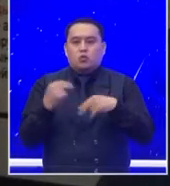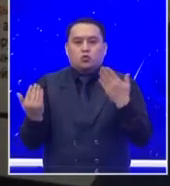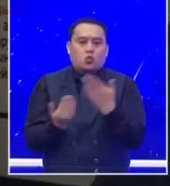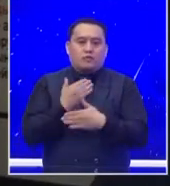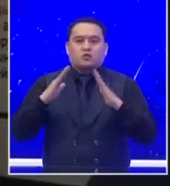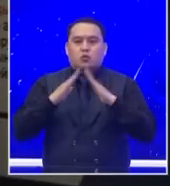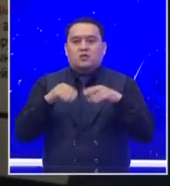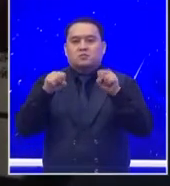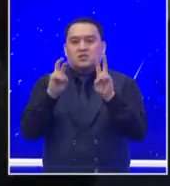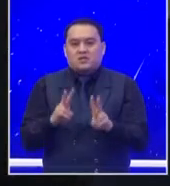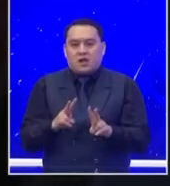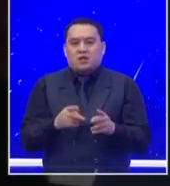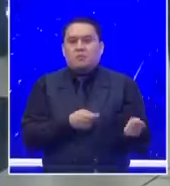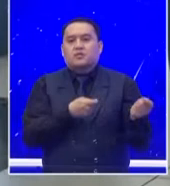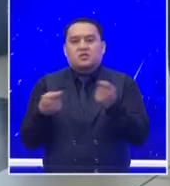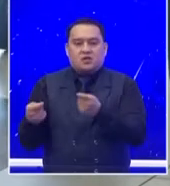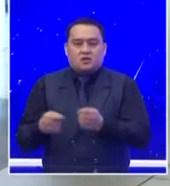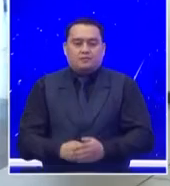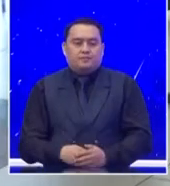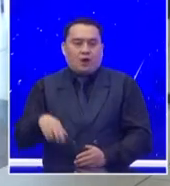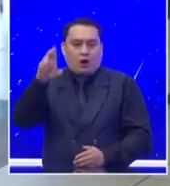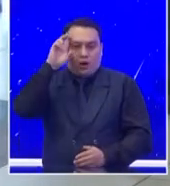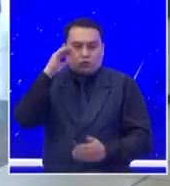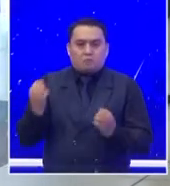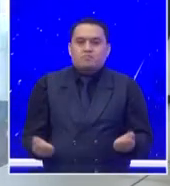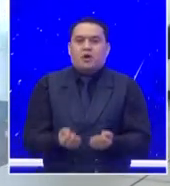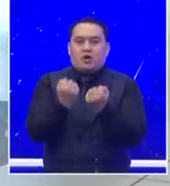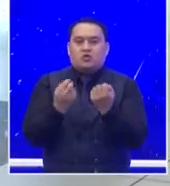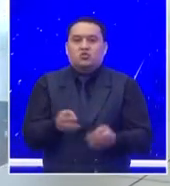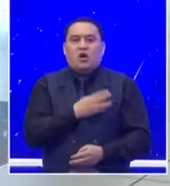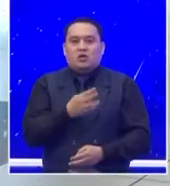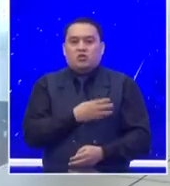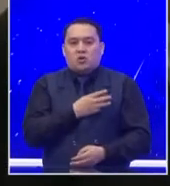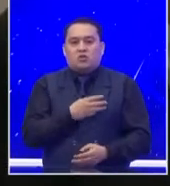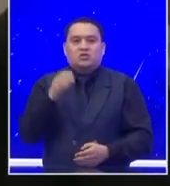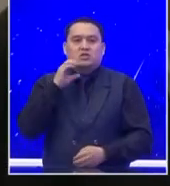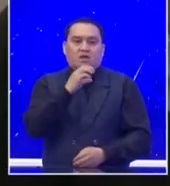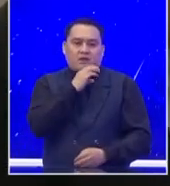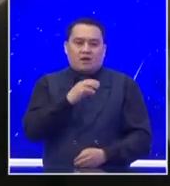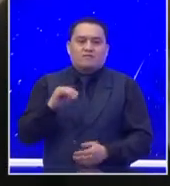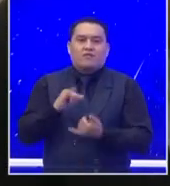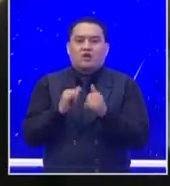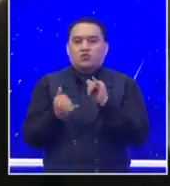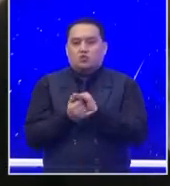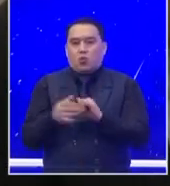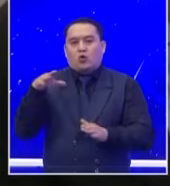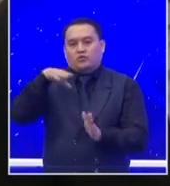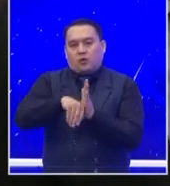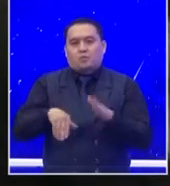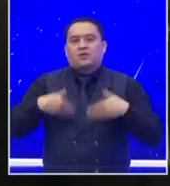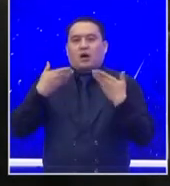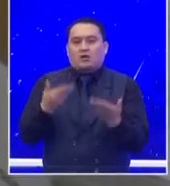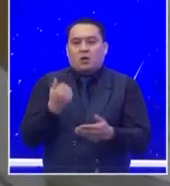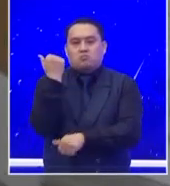жилье, специально для переселенцев. Государственная поддержка для желающих переехать в северные и восточные регионы включает в себя